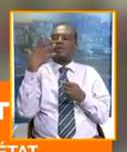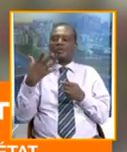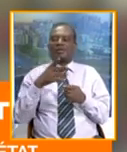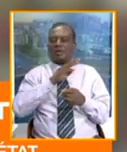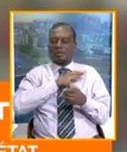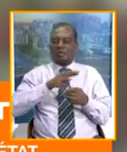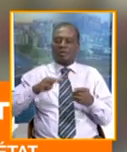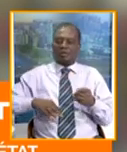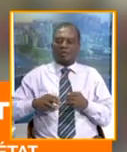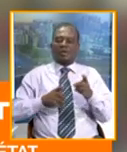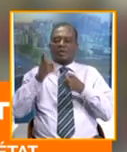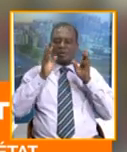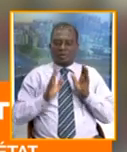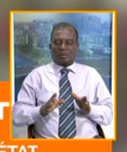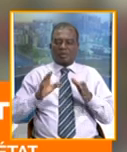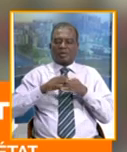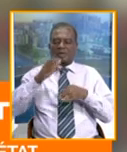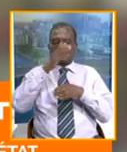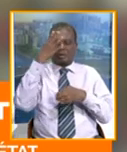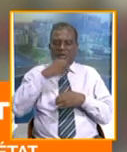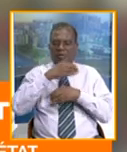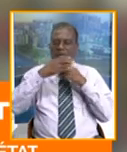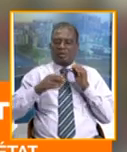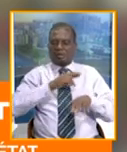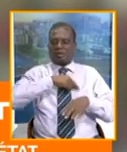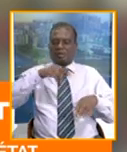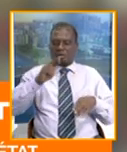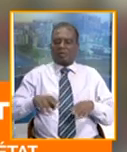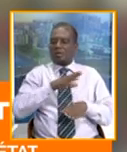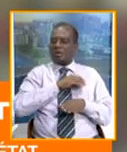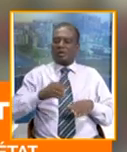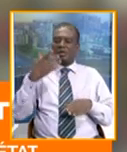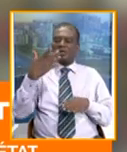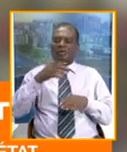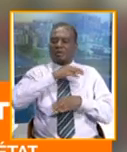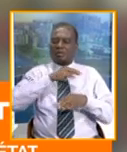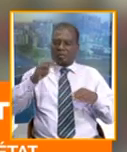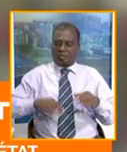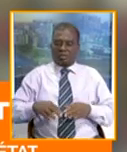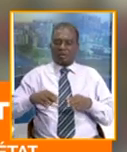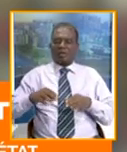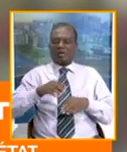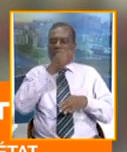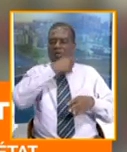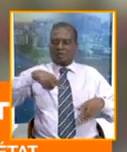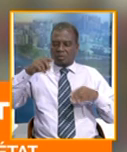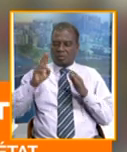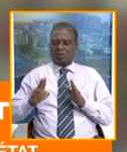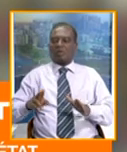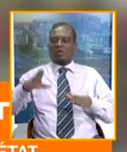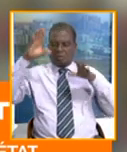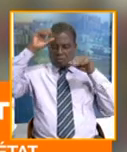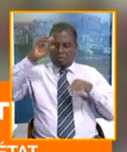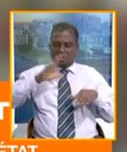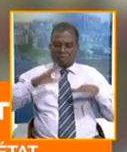de la Chambre nationale des rois et chefs traditionnels, Messieurs le président et 5 membres du Forum des confessions religieuses, Messieurs le président et